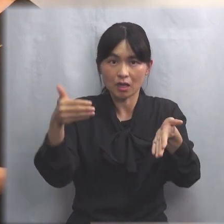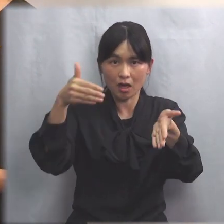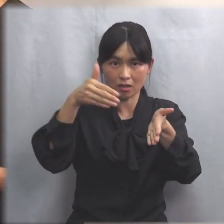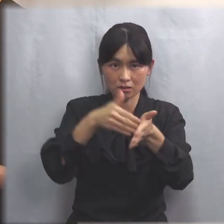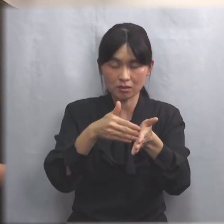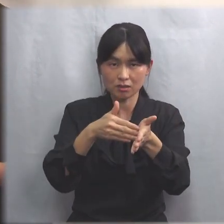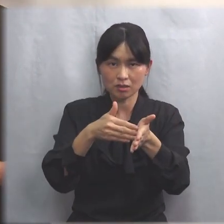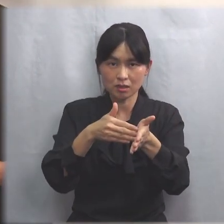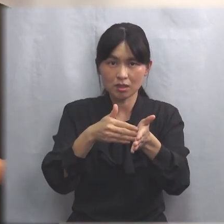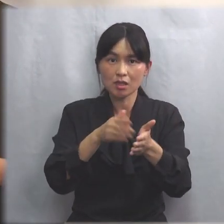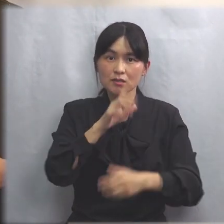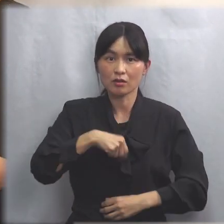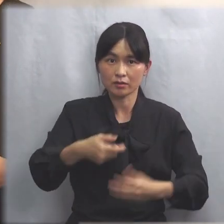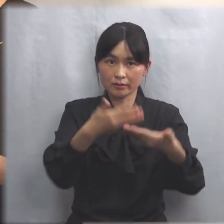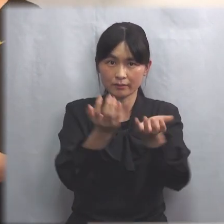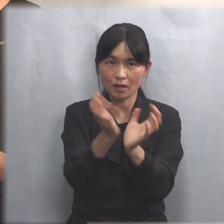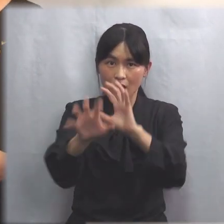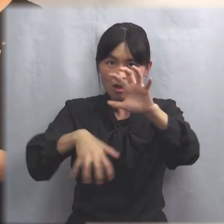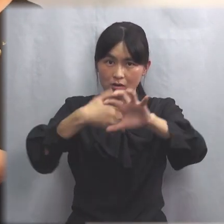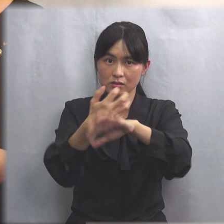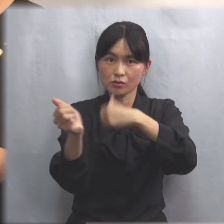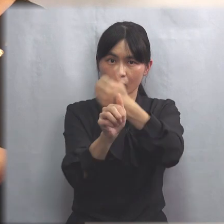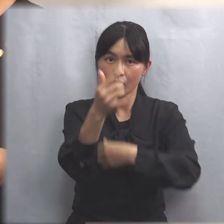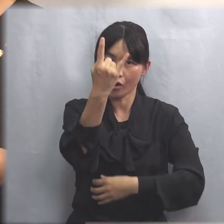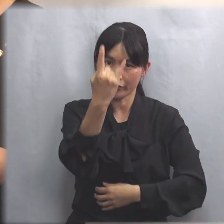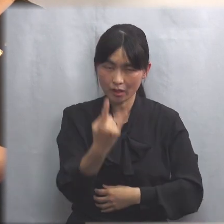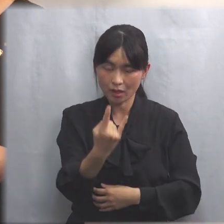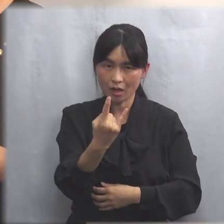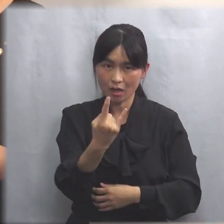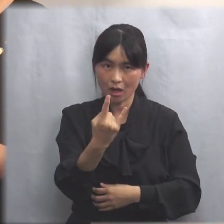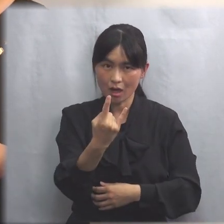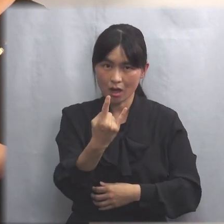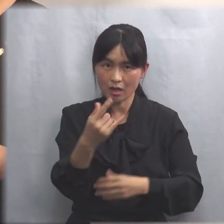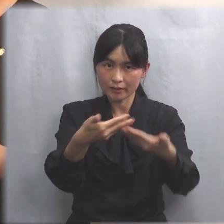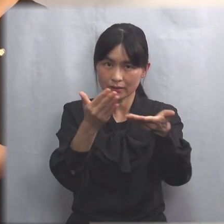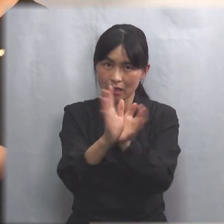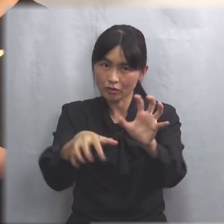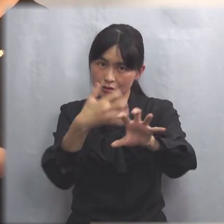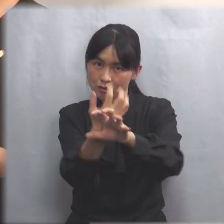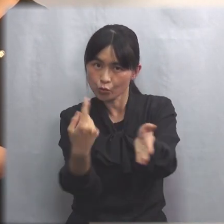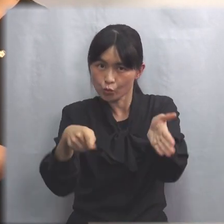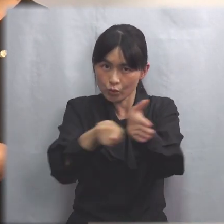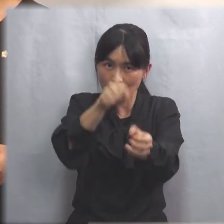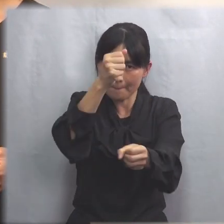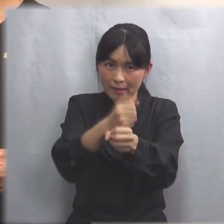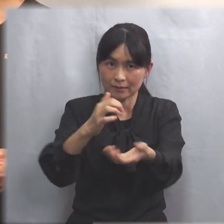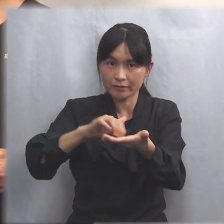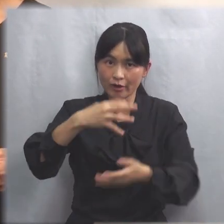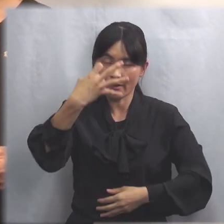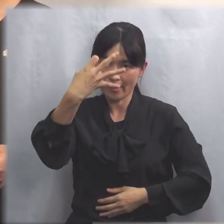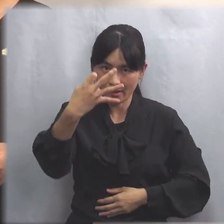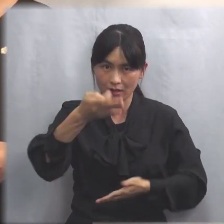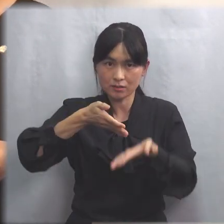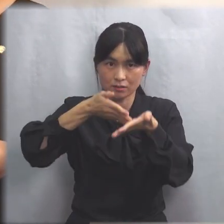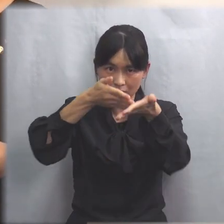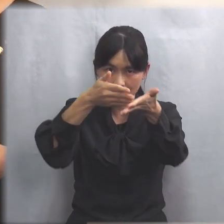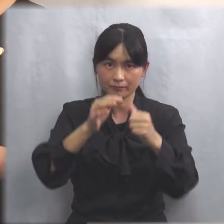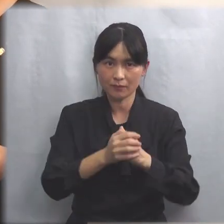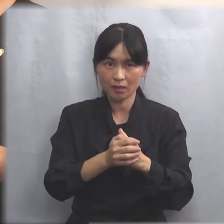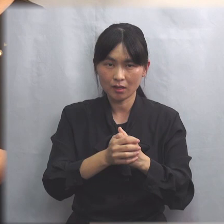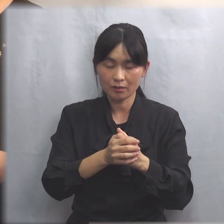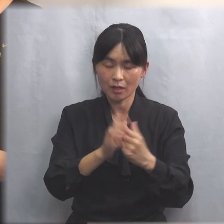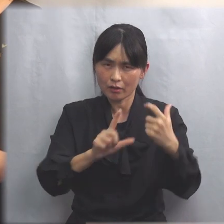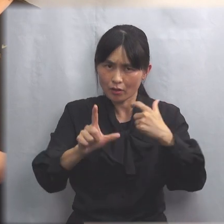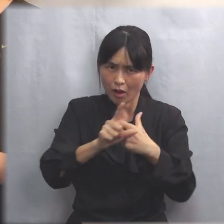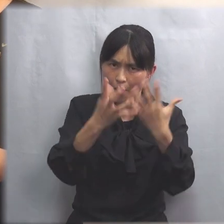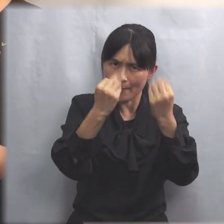여기까지가 저희 정의당 혁신위원회가 정의당의 혁신을 위해서 마련한 14가지의 제안입니다. 이보다